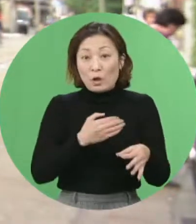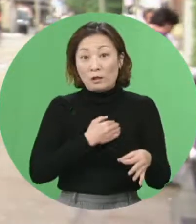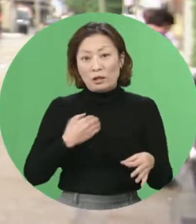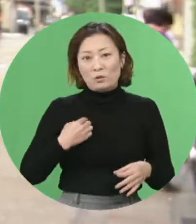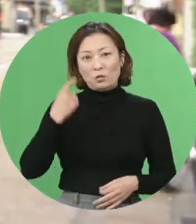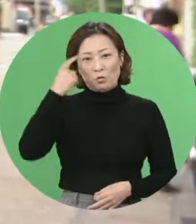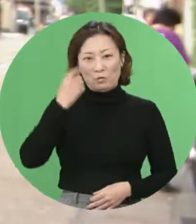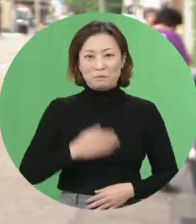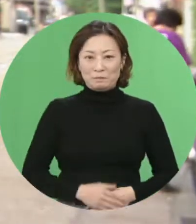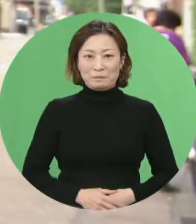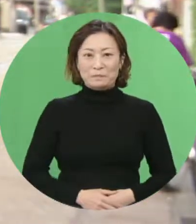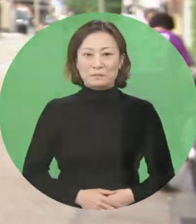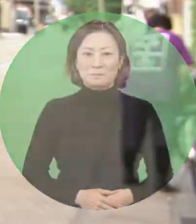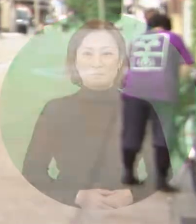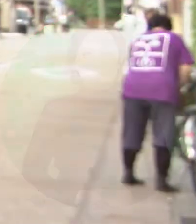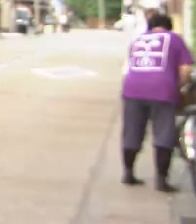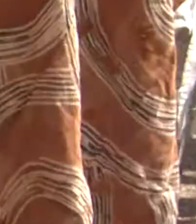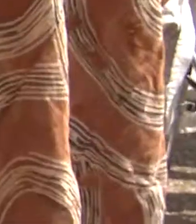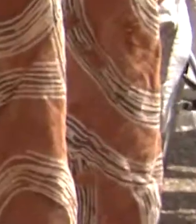けどね。